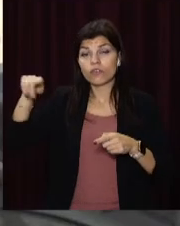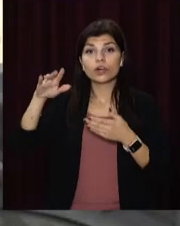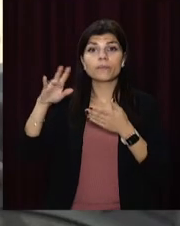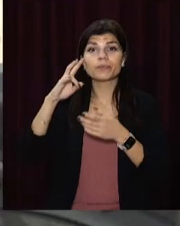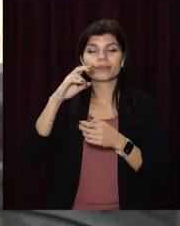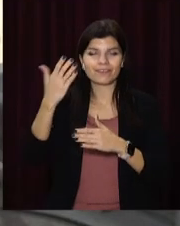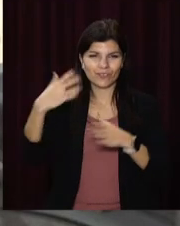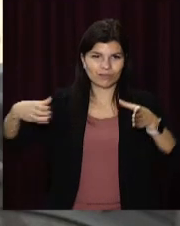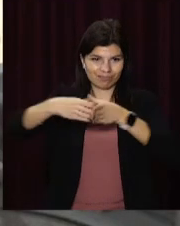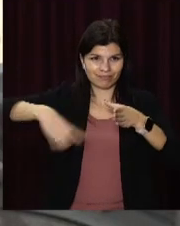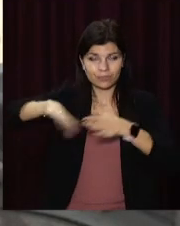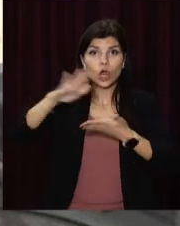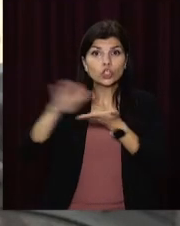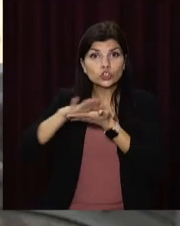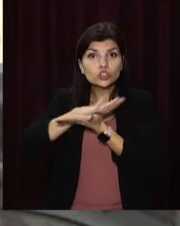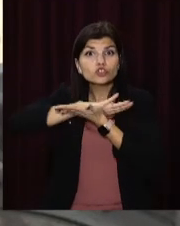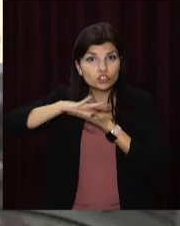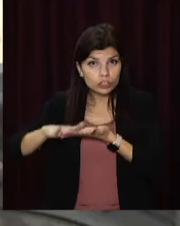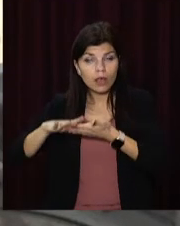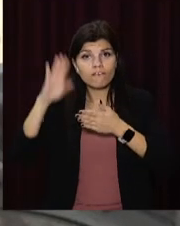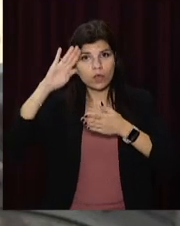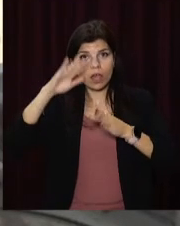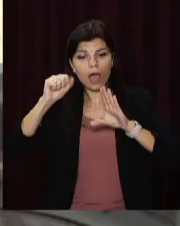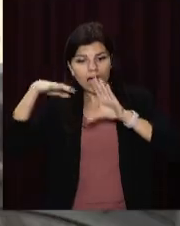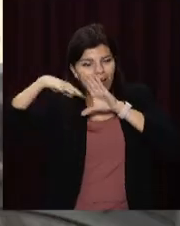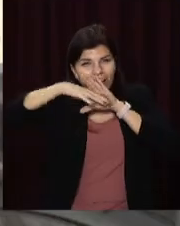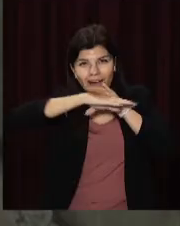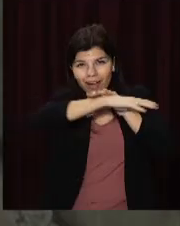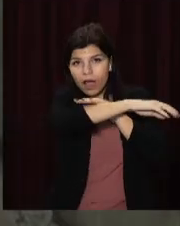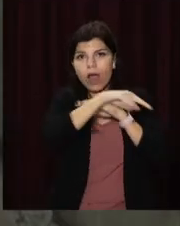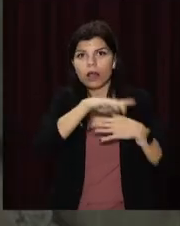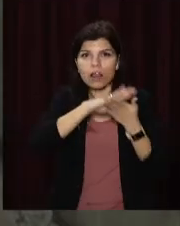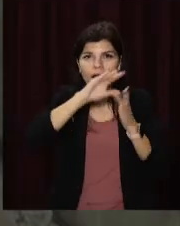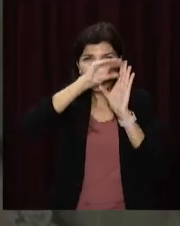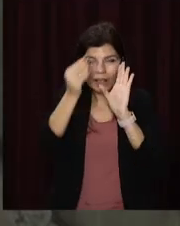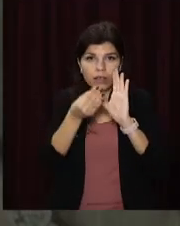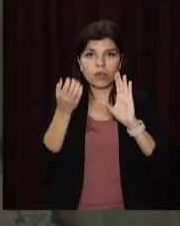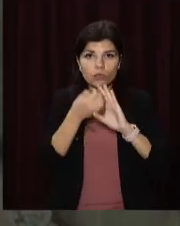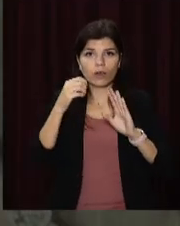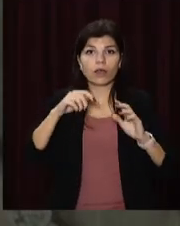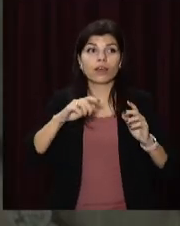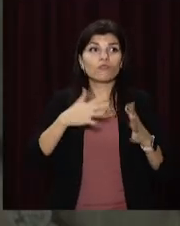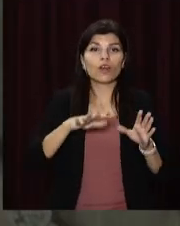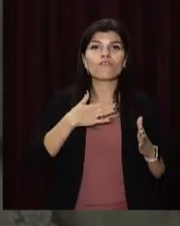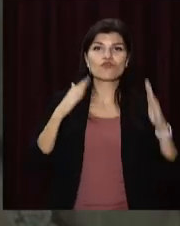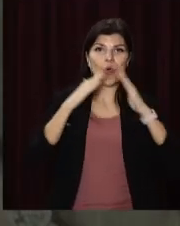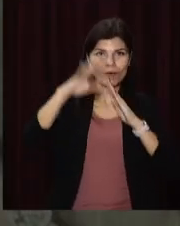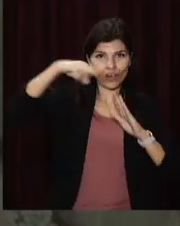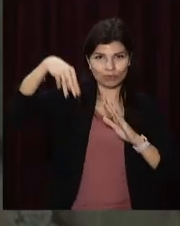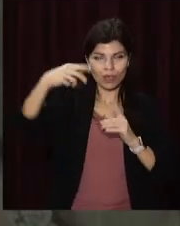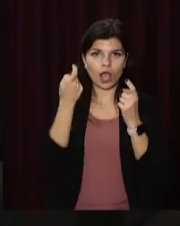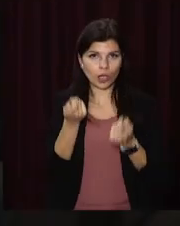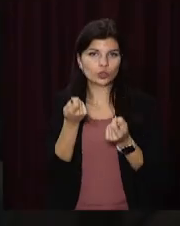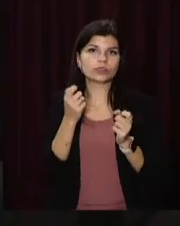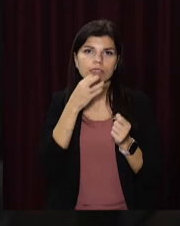На вирішення цієї проблеми потрібні мільярди гривень та не один рік ремонтних робіт. Водоводи прокладали ще за радянських часів та нерідко під